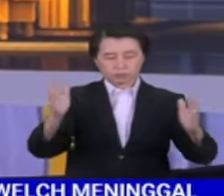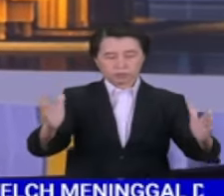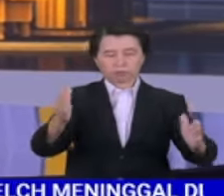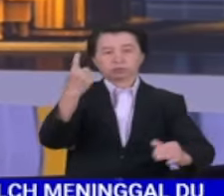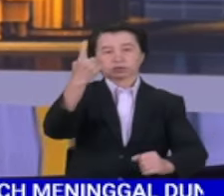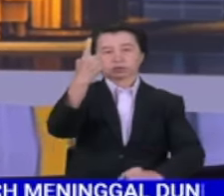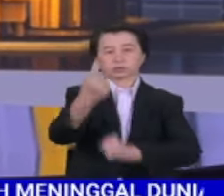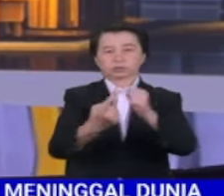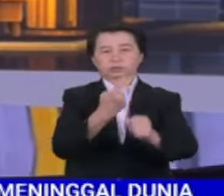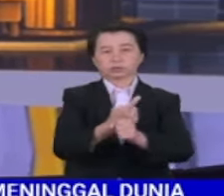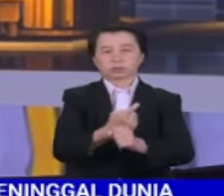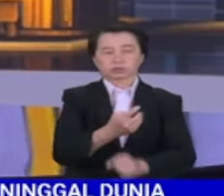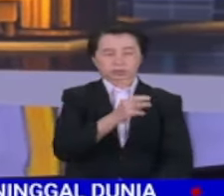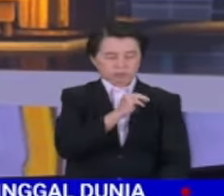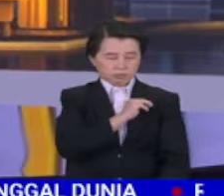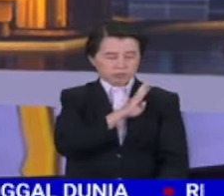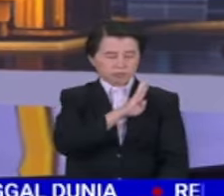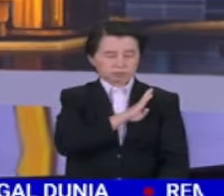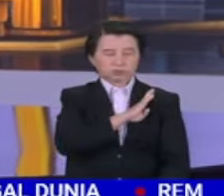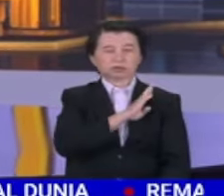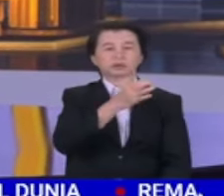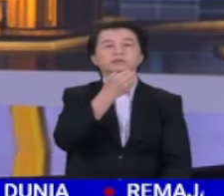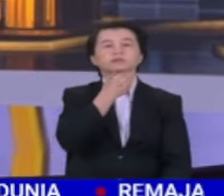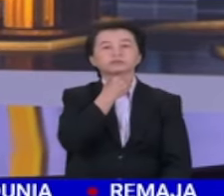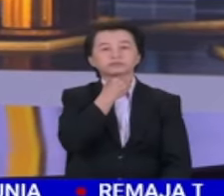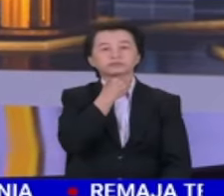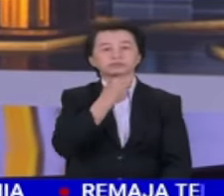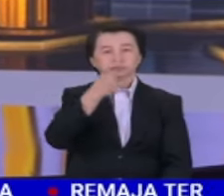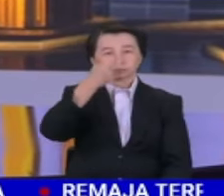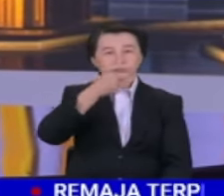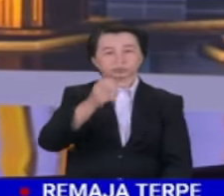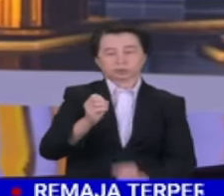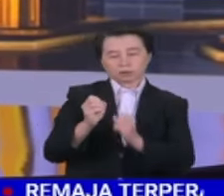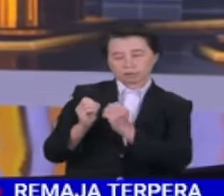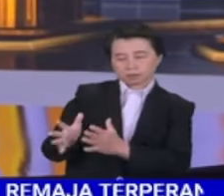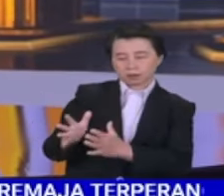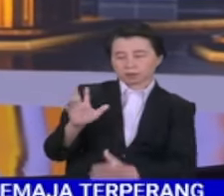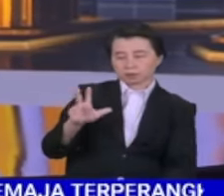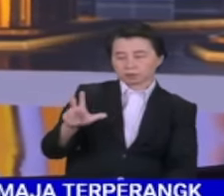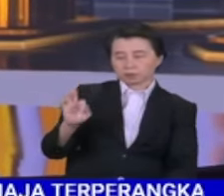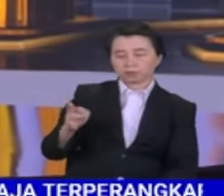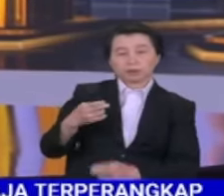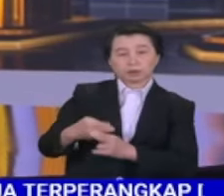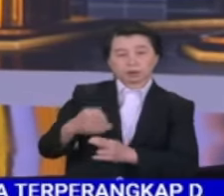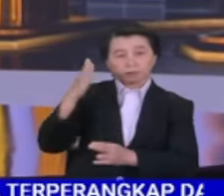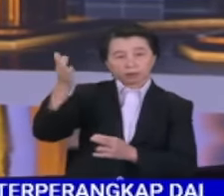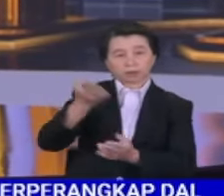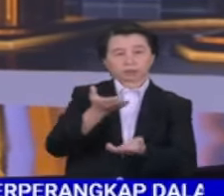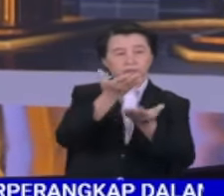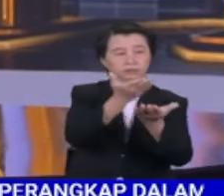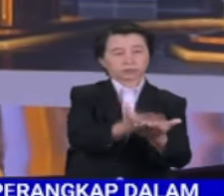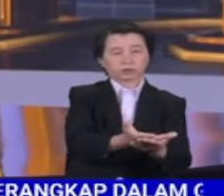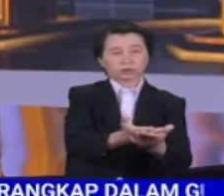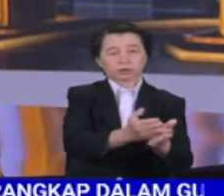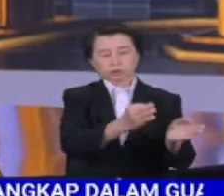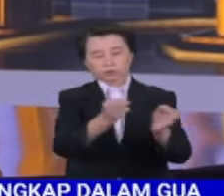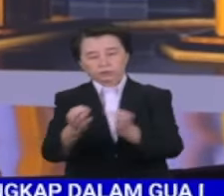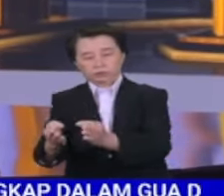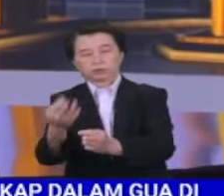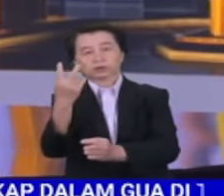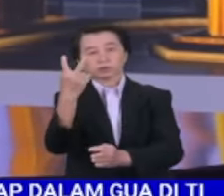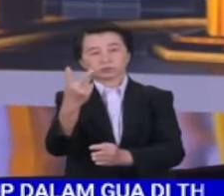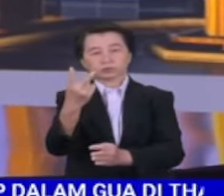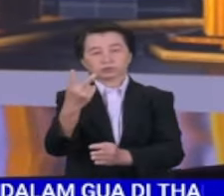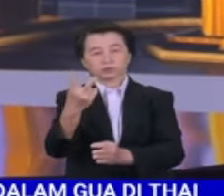tempo setahun menteri besar 39 namun akan dicadangkan pada fase